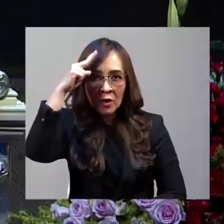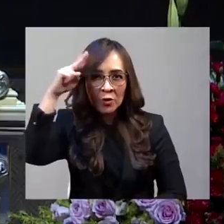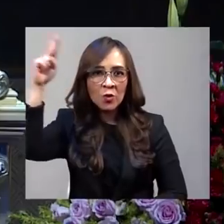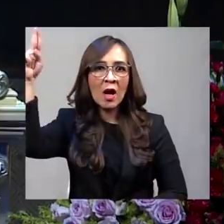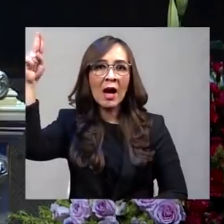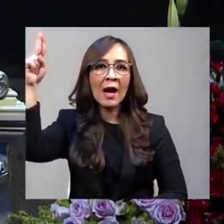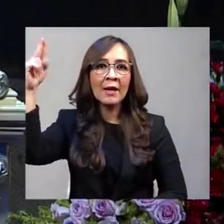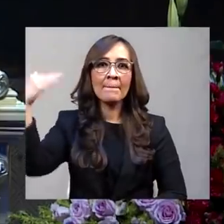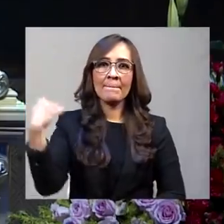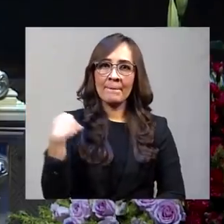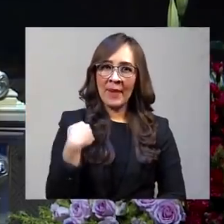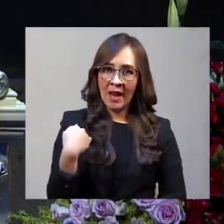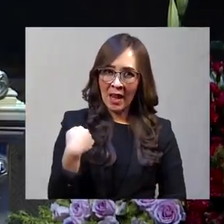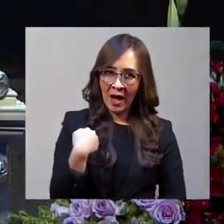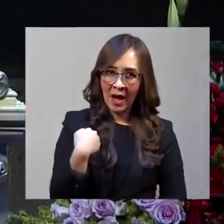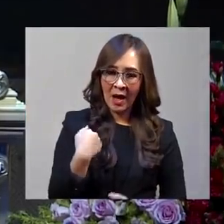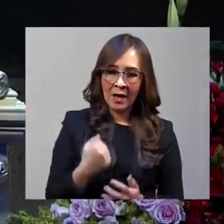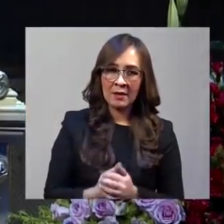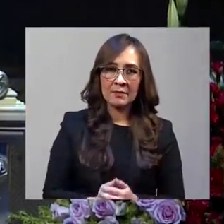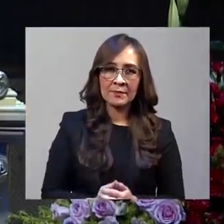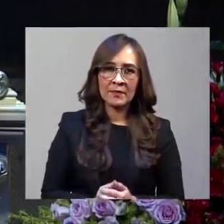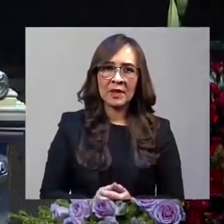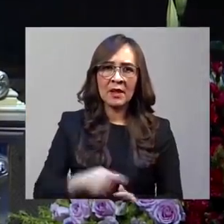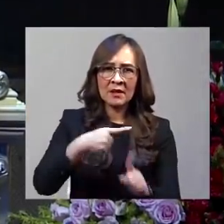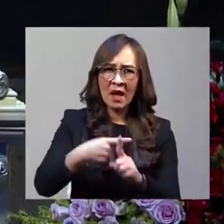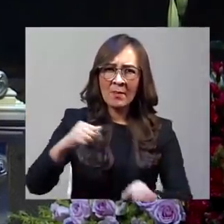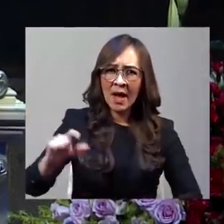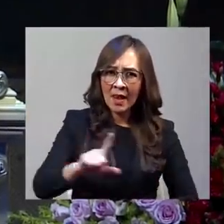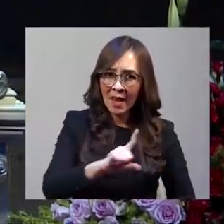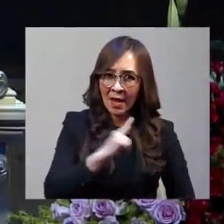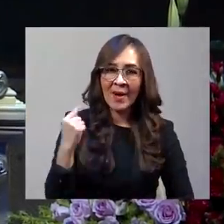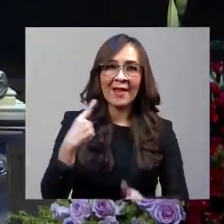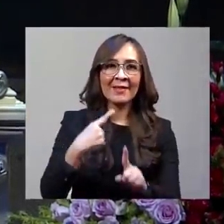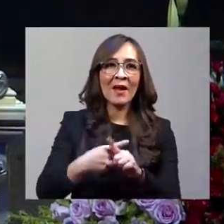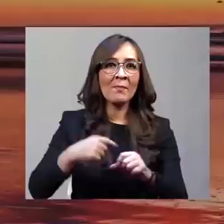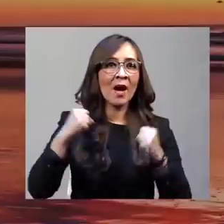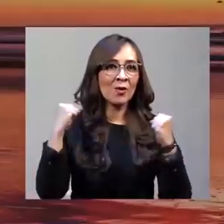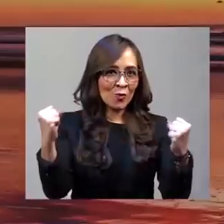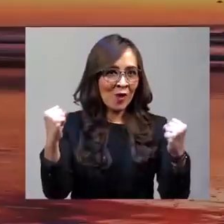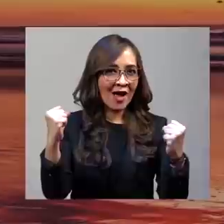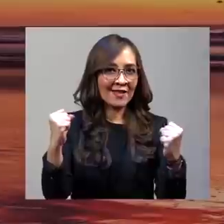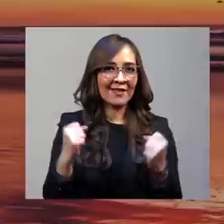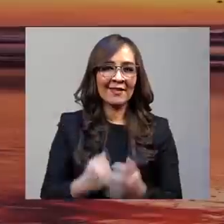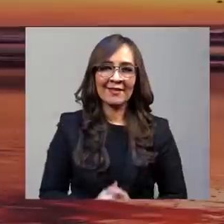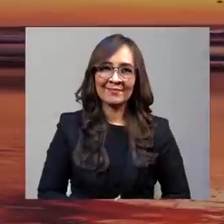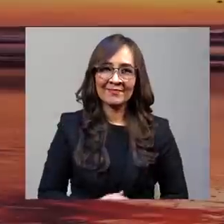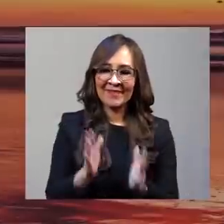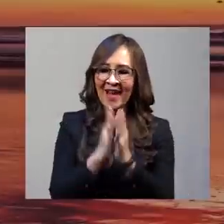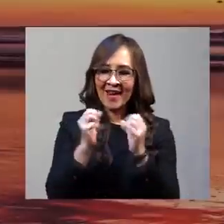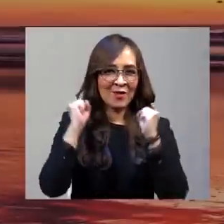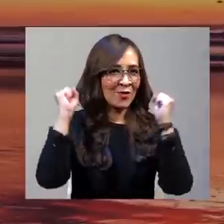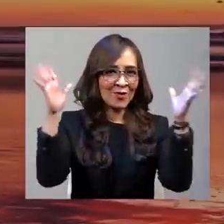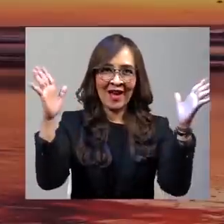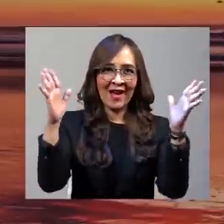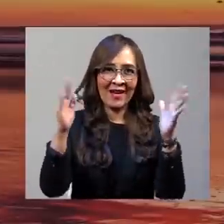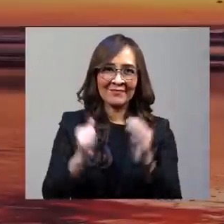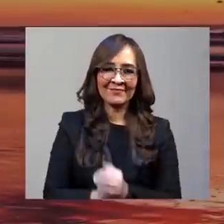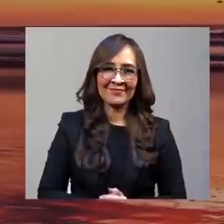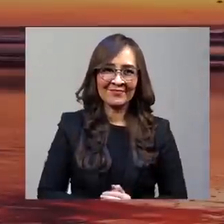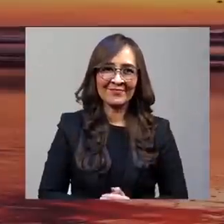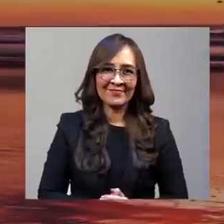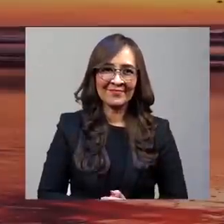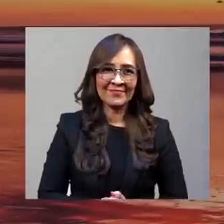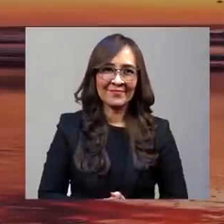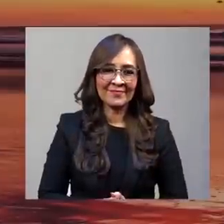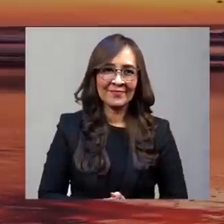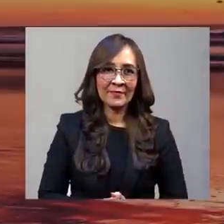Tuhan. Sehingga apapun yang terjadi, makin lama makin kuat. Yeah! Woo, haleluya. Yosafat makin lama makin